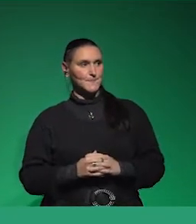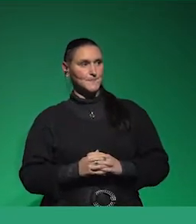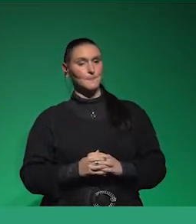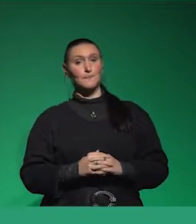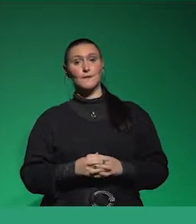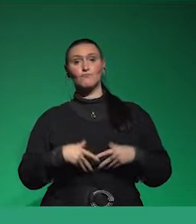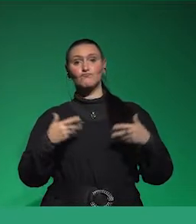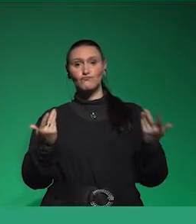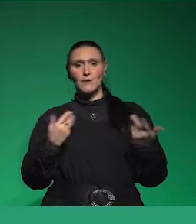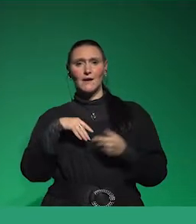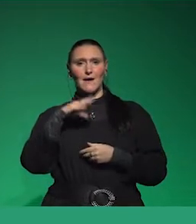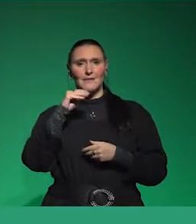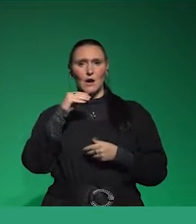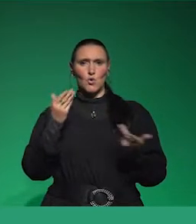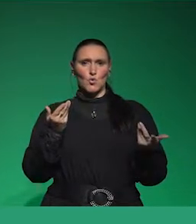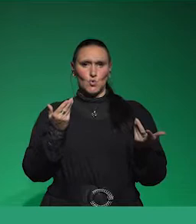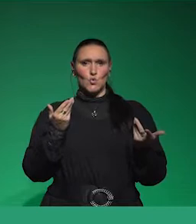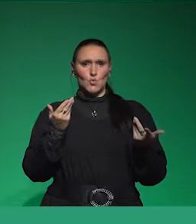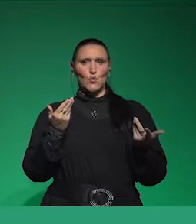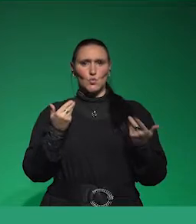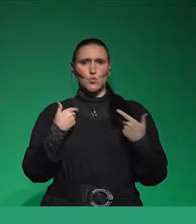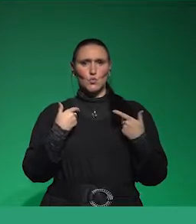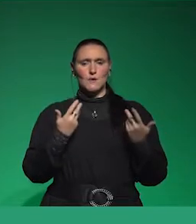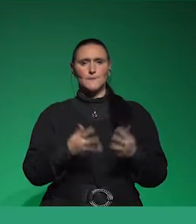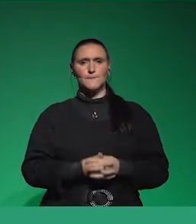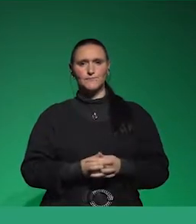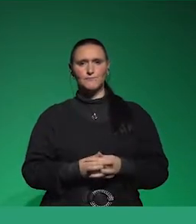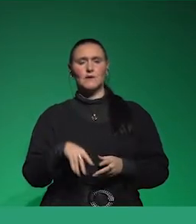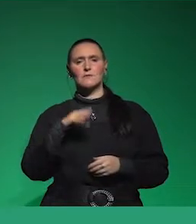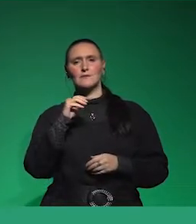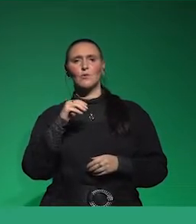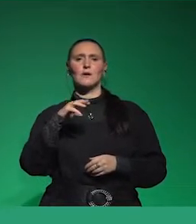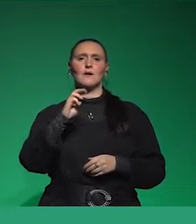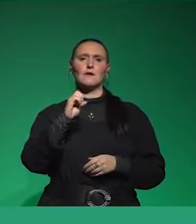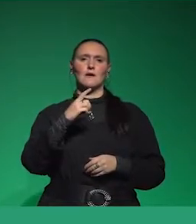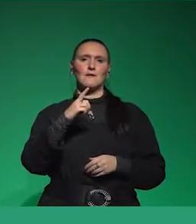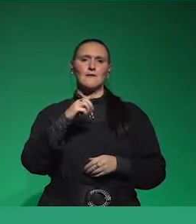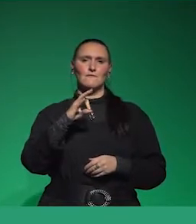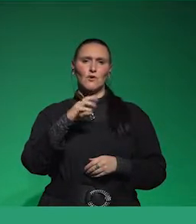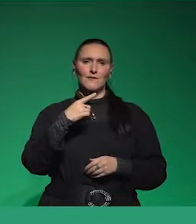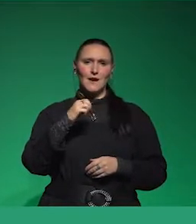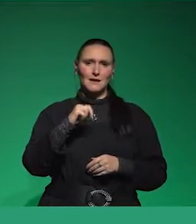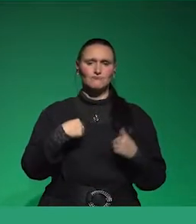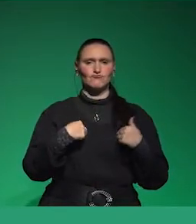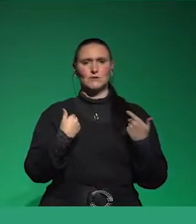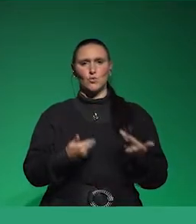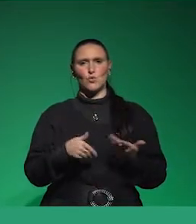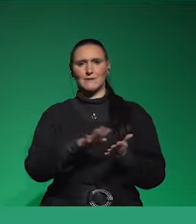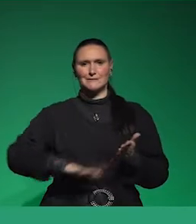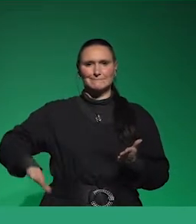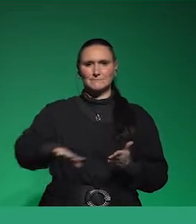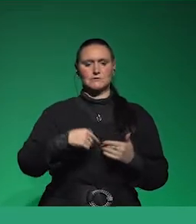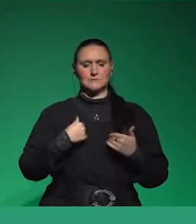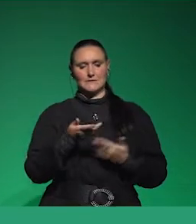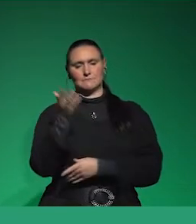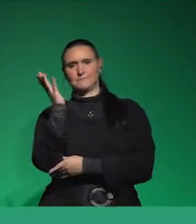Also, Hanau-Wolfgang ist ein Waldteil, über den ich jetzt sprechen möchte. Das ist